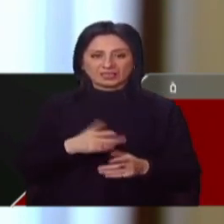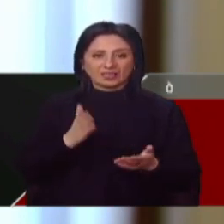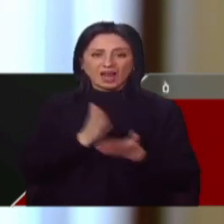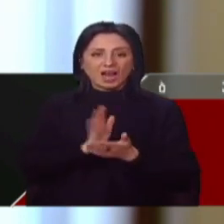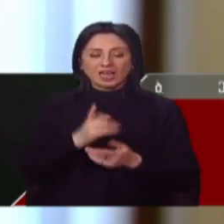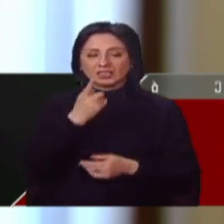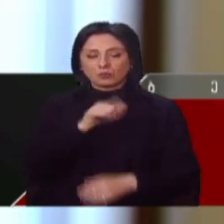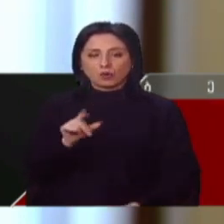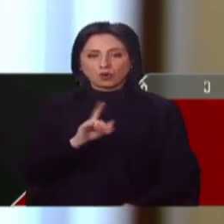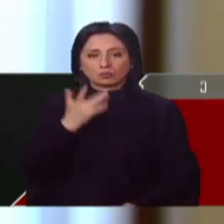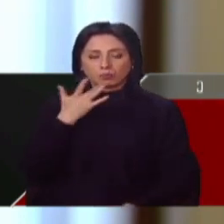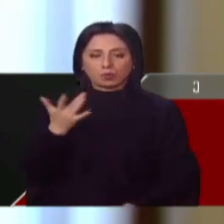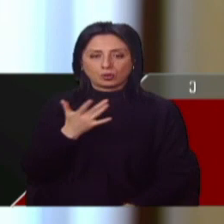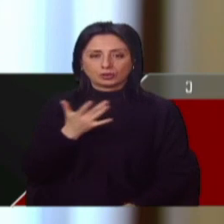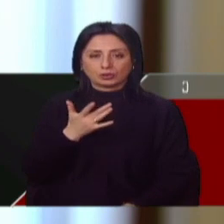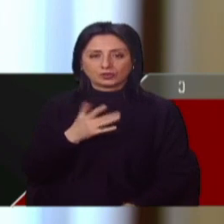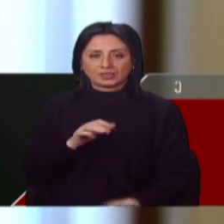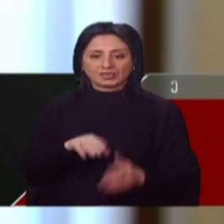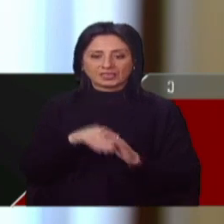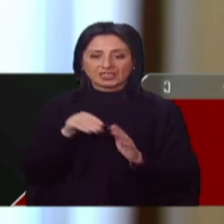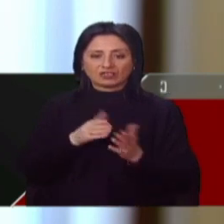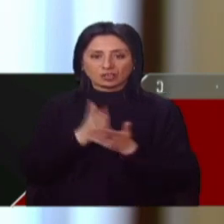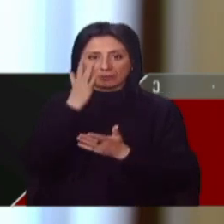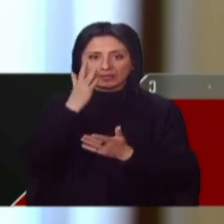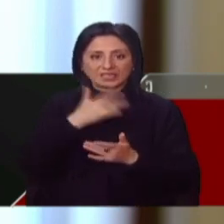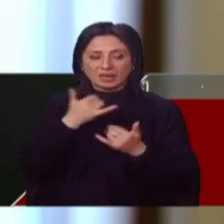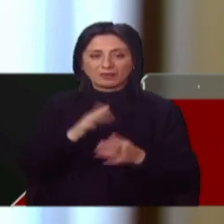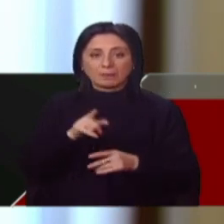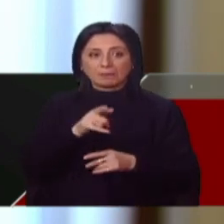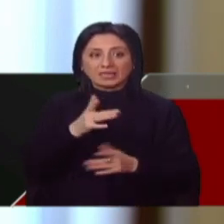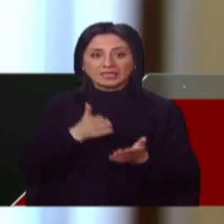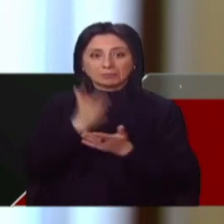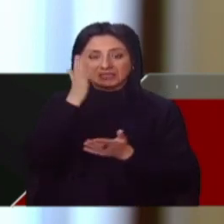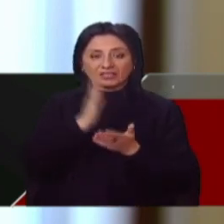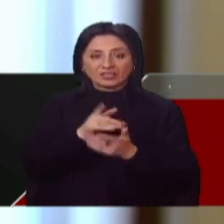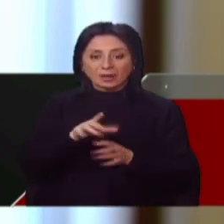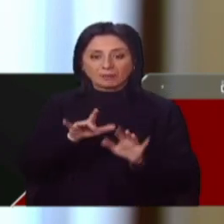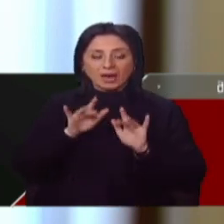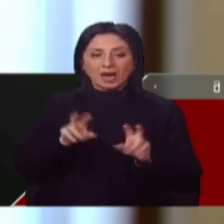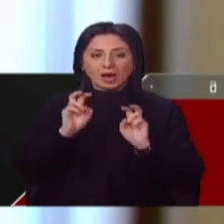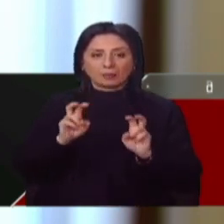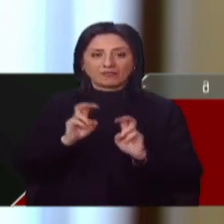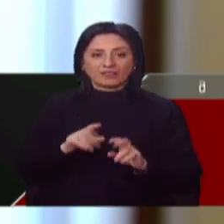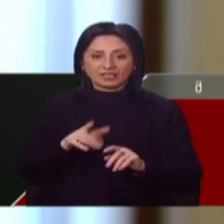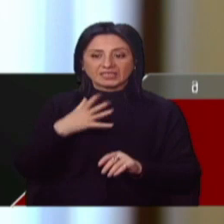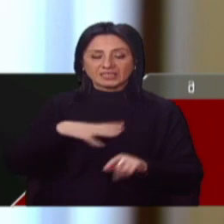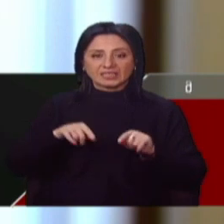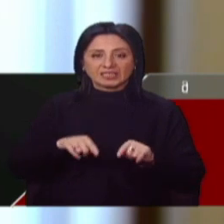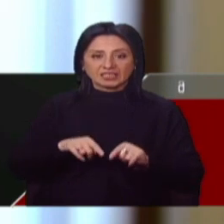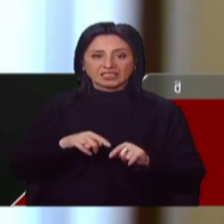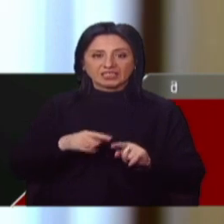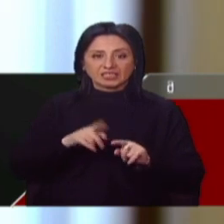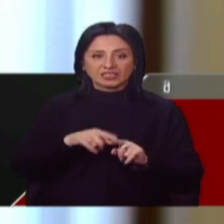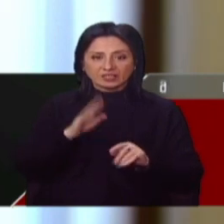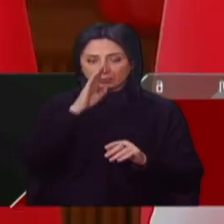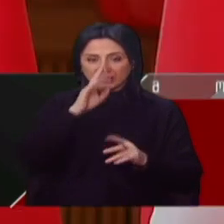არის მხოლოდ პოლიტიკური საარჩევნო მიზნების არ ემსახურება, მათი მიზანი არის ამ კამპანიით მოხდეს საქართველოში საფრთხეების